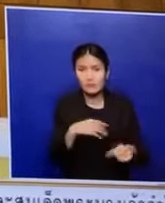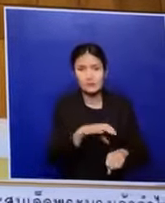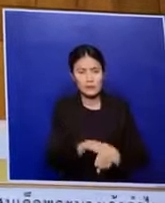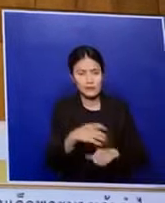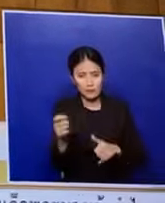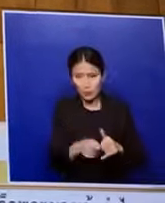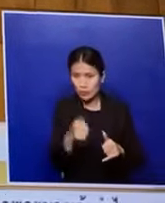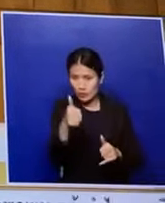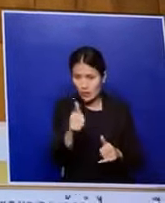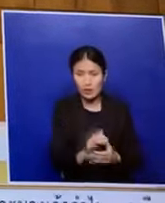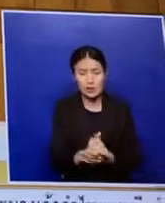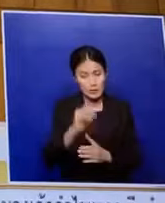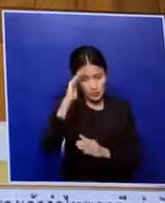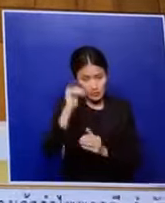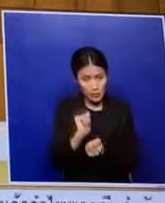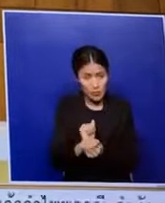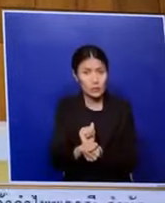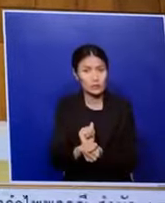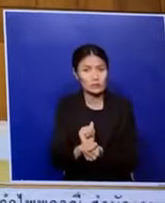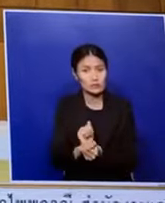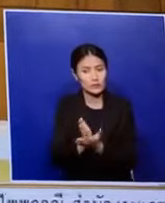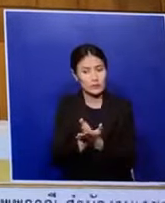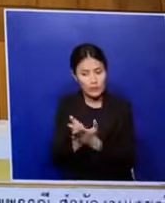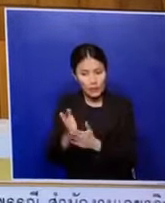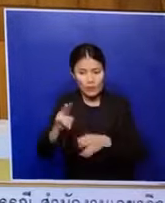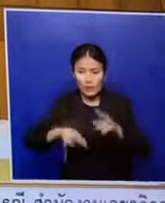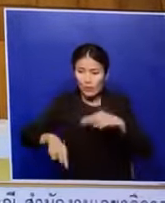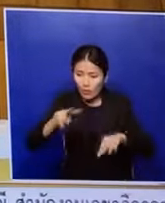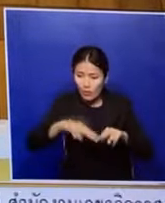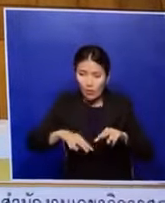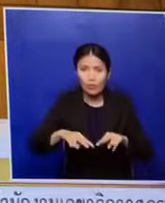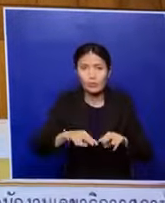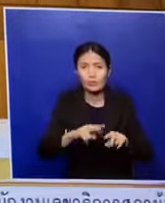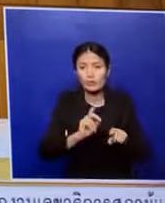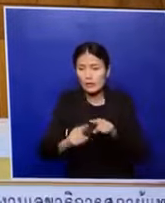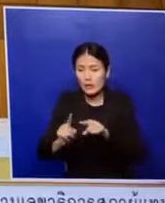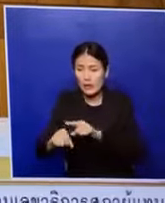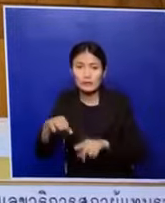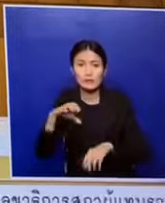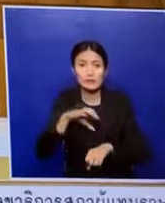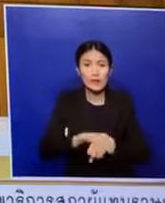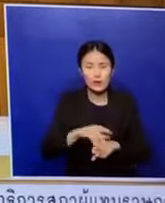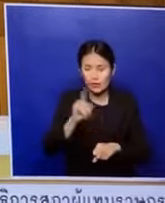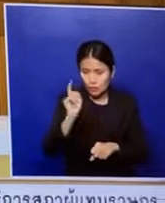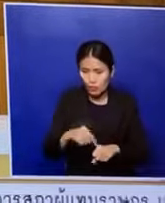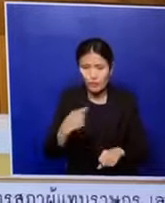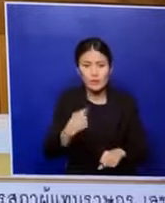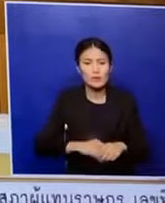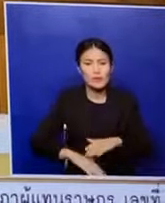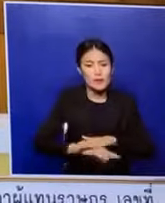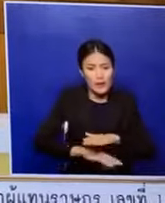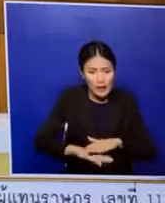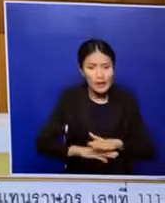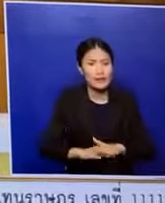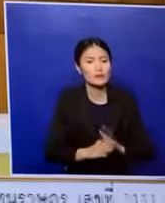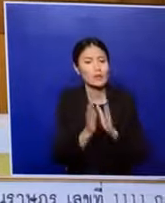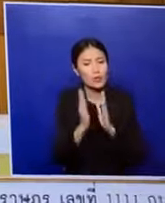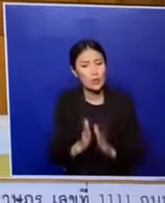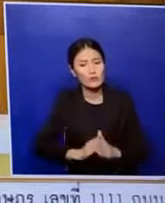ติหน้าที่ของเจ้าหน้าที่ตำรวจเจ้าที่พนักงานฝ่ายปกครองต้องรอบคอบมีพยานพยานบุคคลพยานหลักฐานน